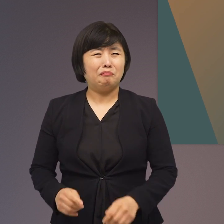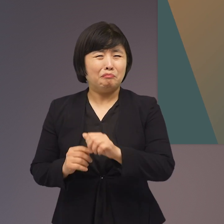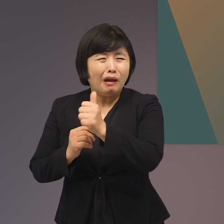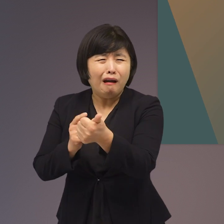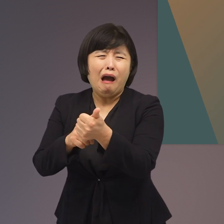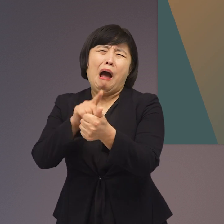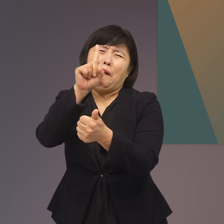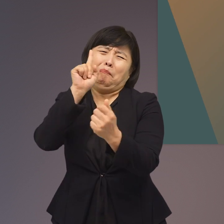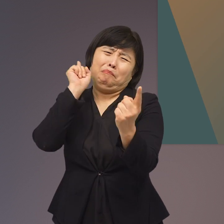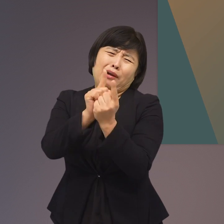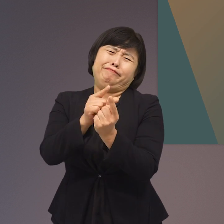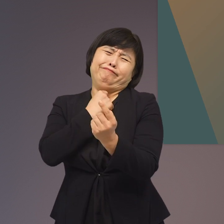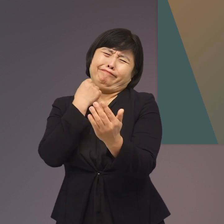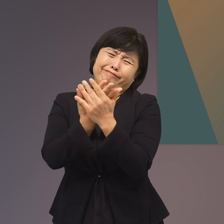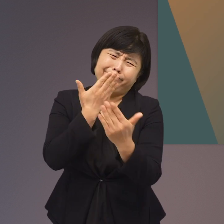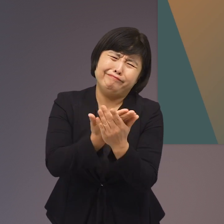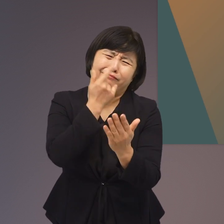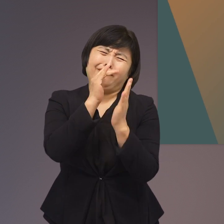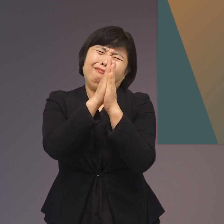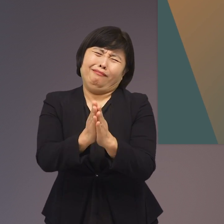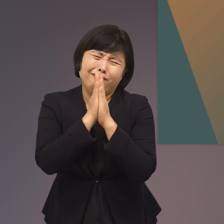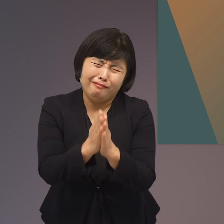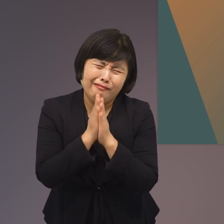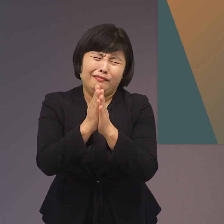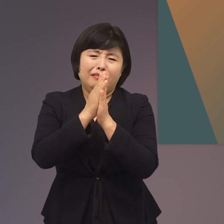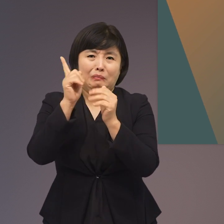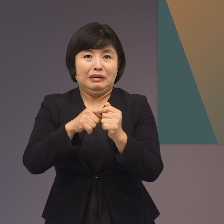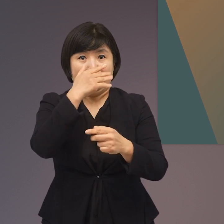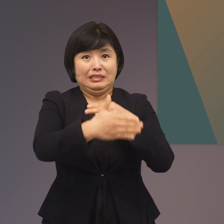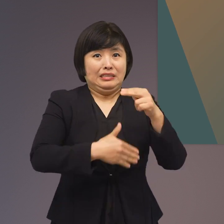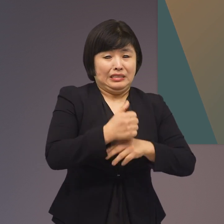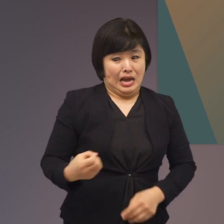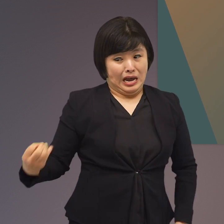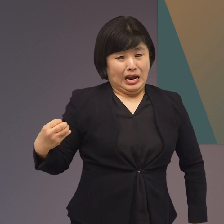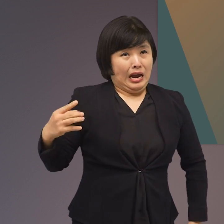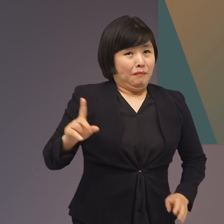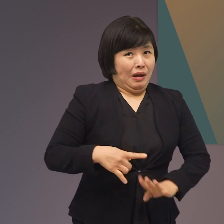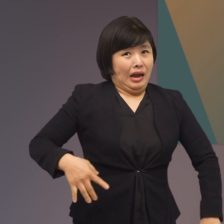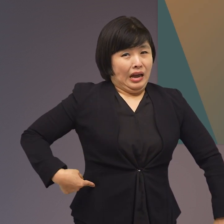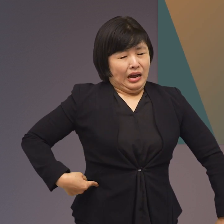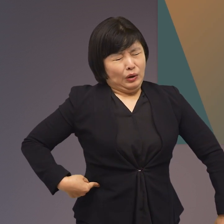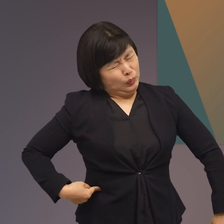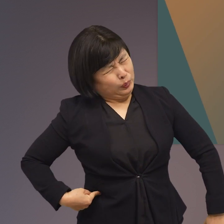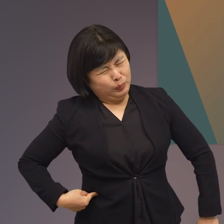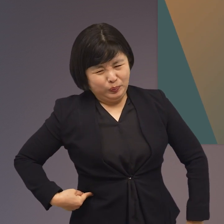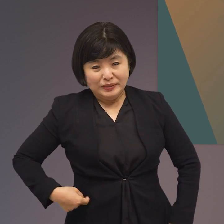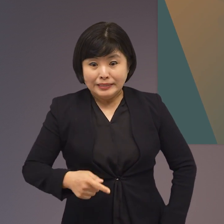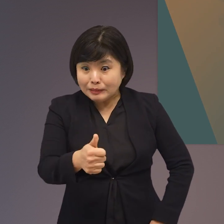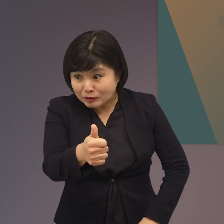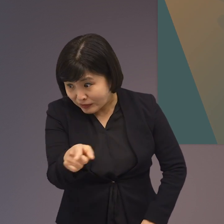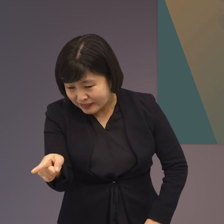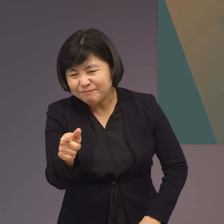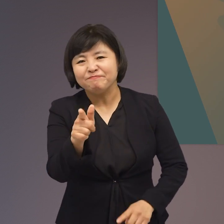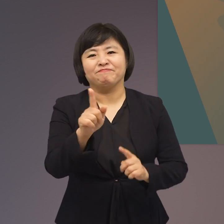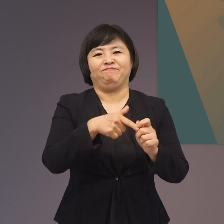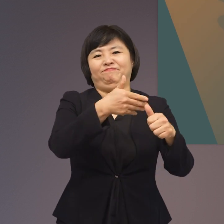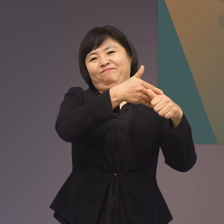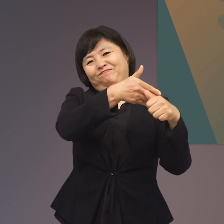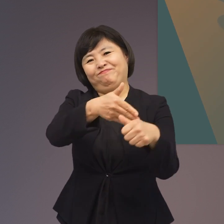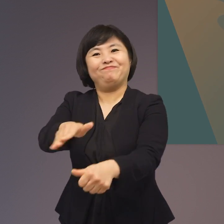다시 한번 만나게 해달라고. 신들의 신금을 울린 라우다메이아 덕분에